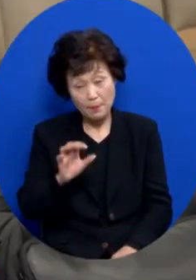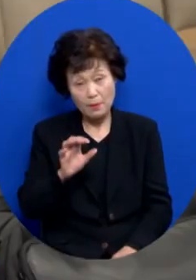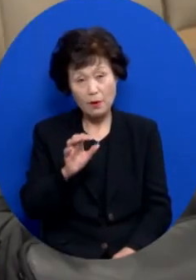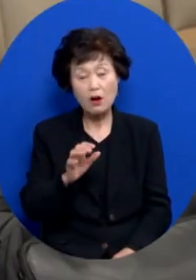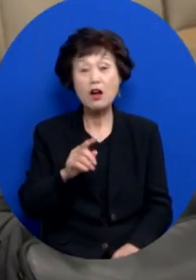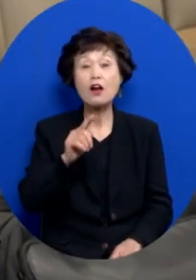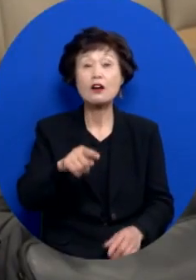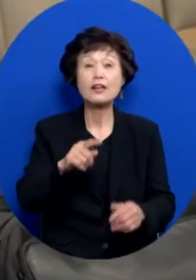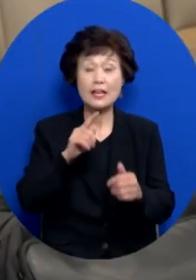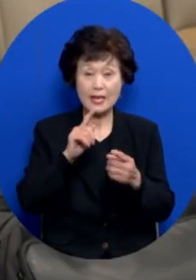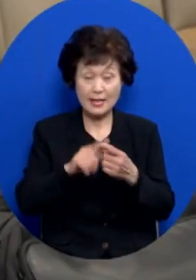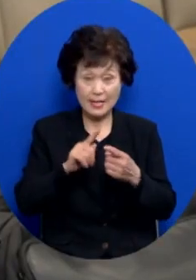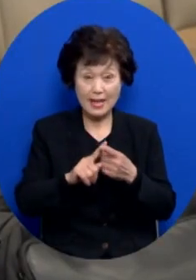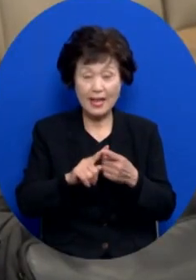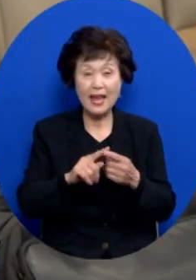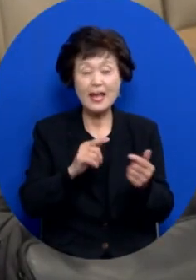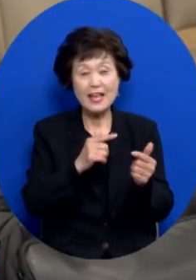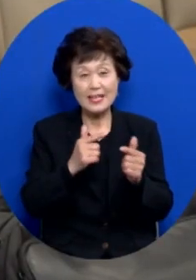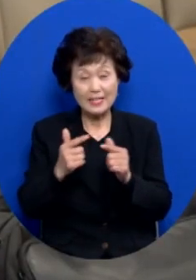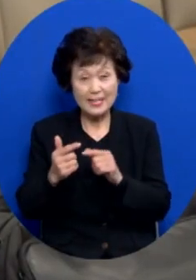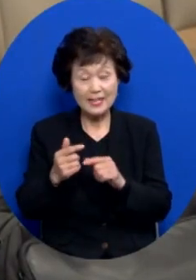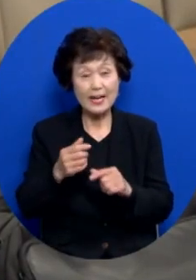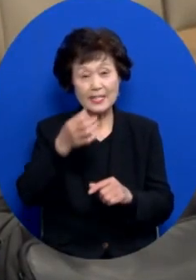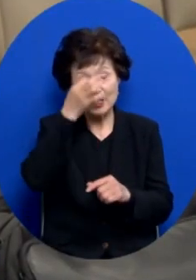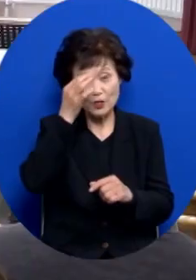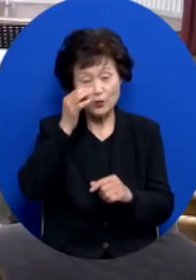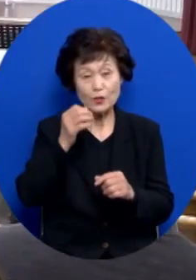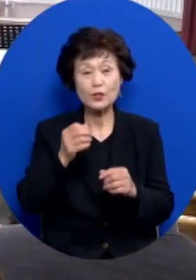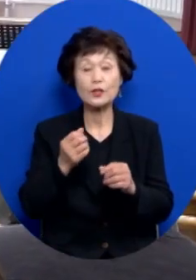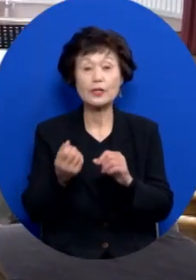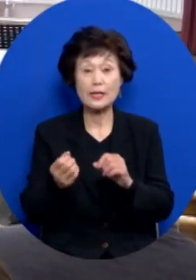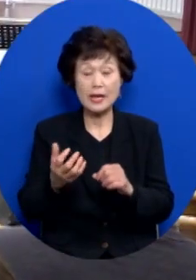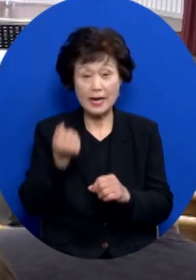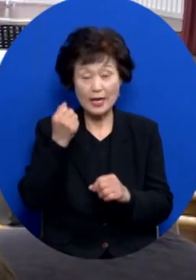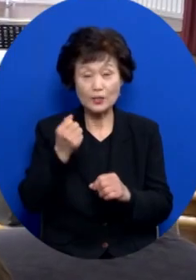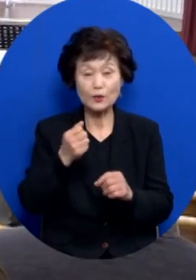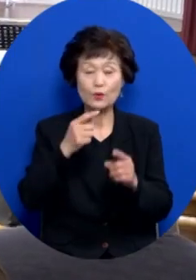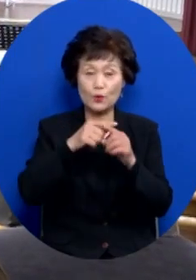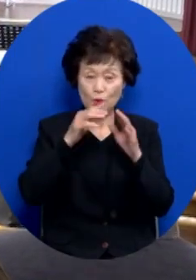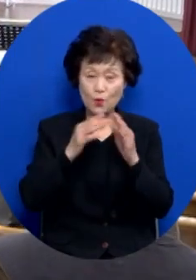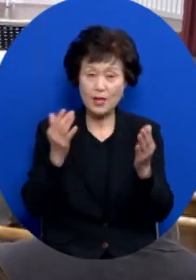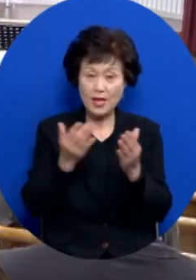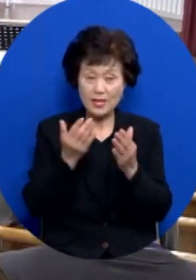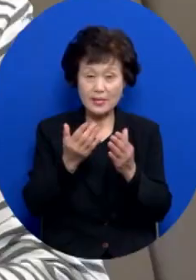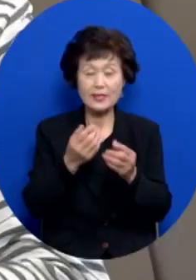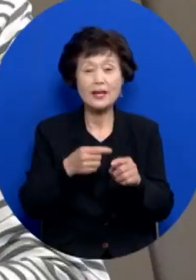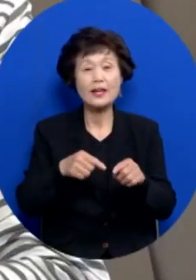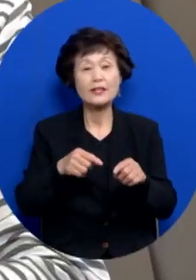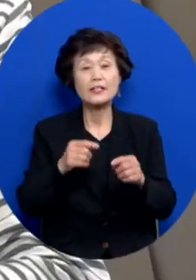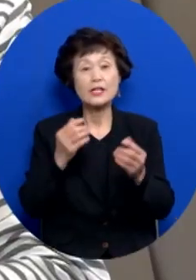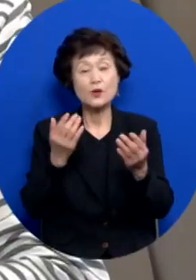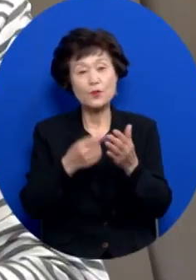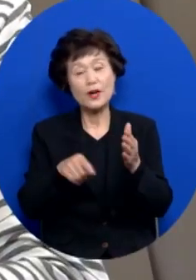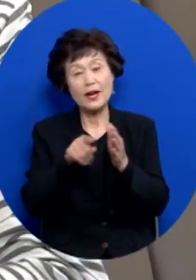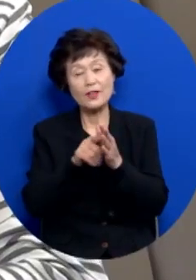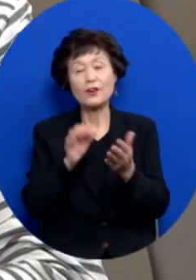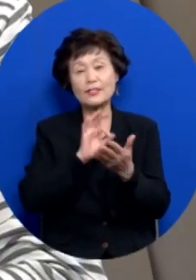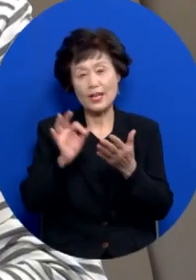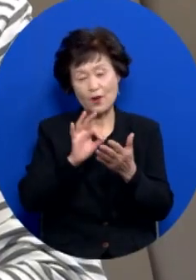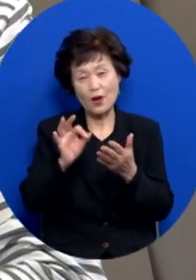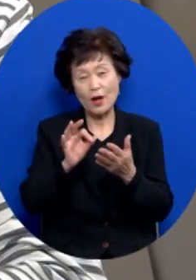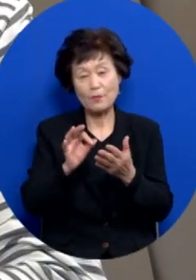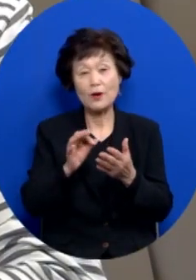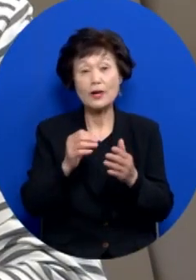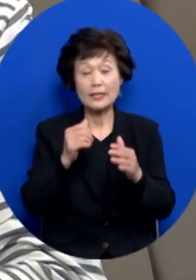매뉴얼과 주의 장막 비전 등의 목회 청사진을 만들어 목회에 접목하며 하나의 교회를 대표적인